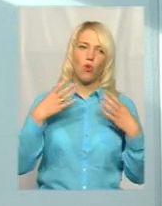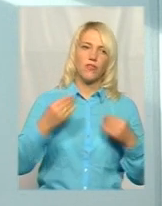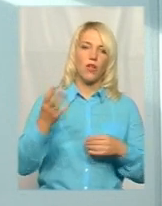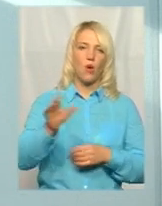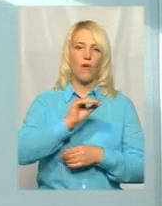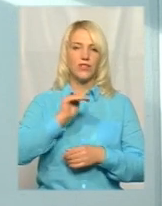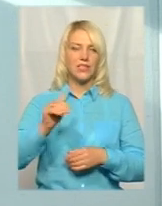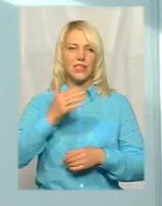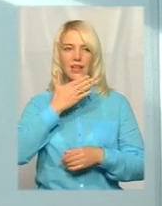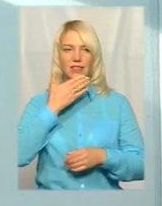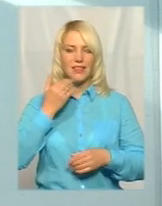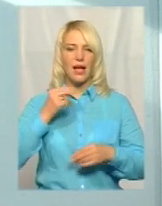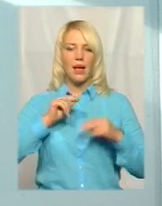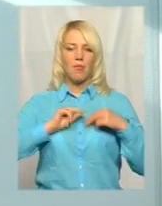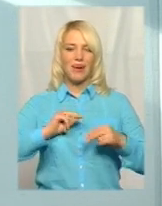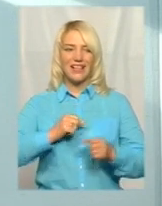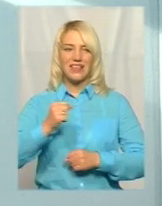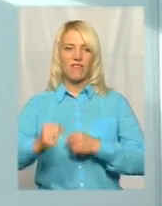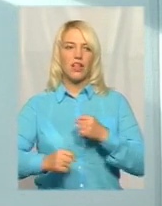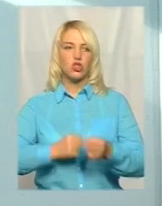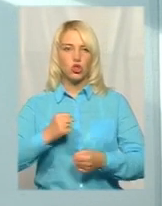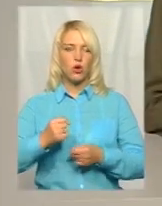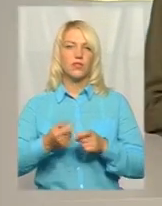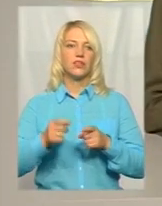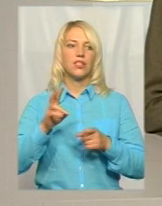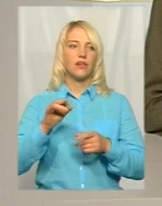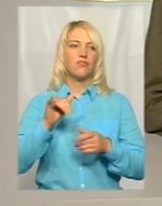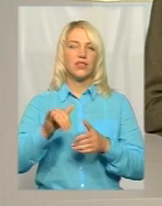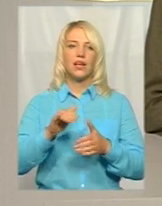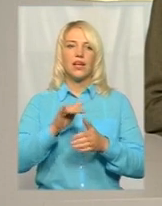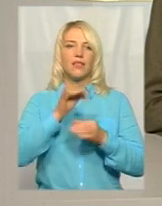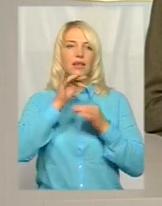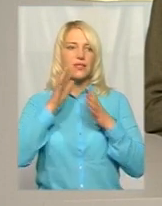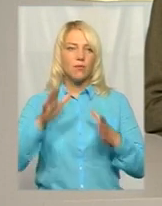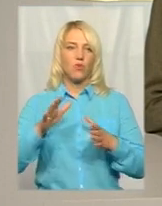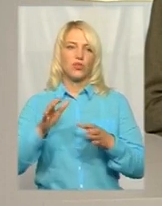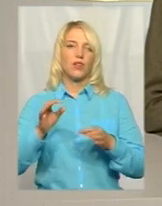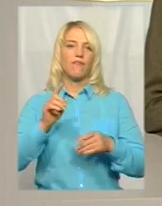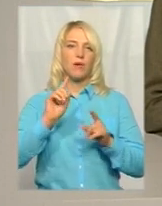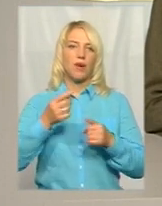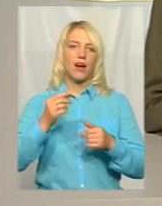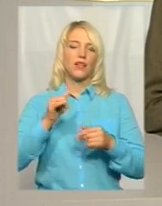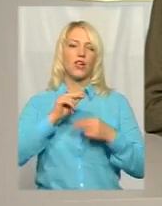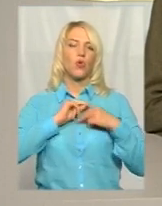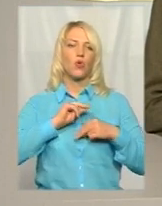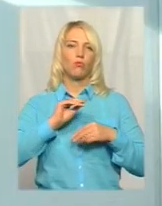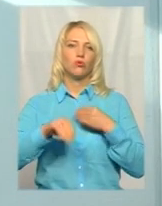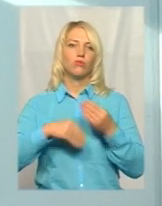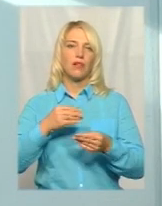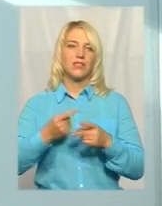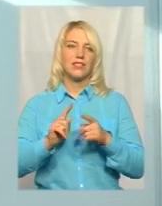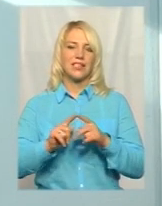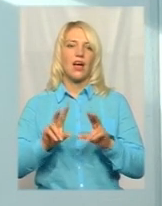офіційно не працевлаштований, він, ну, в принципі, і не зможе вимагати в роботодавця цих гарантій, які на